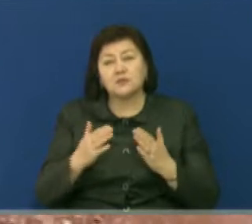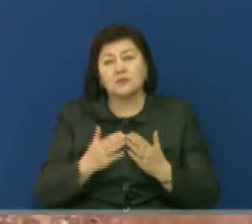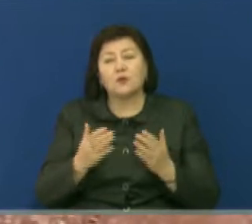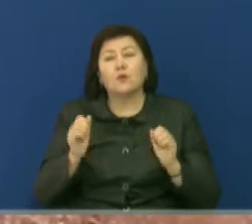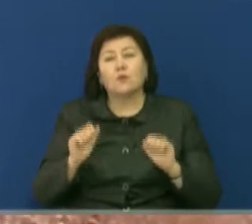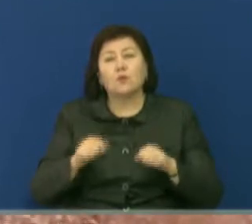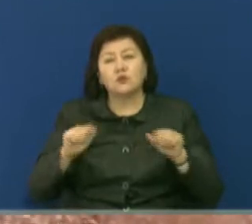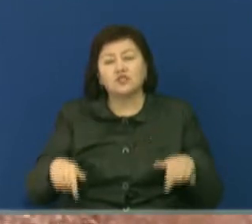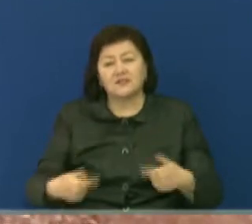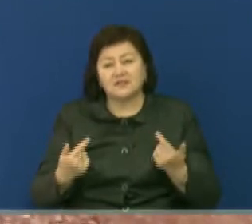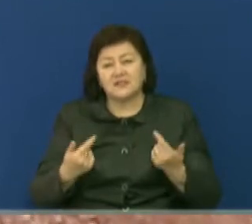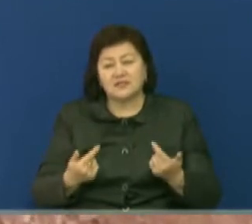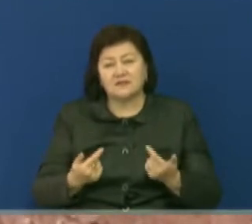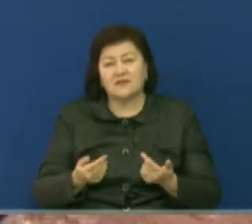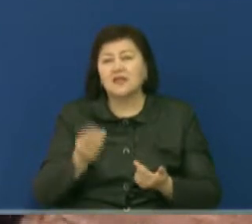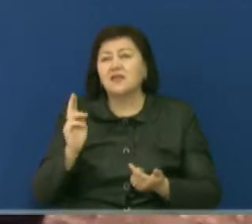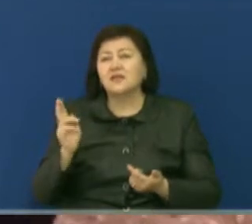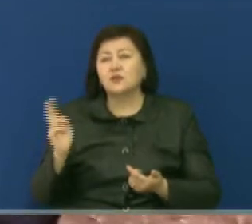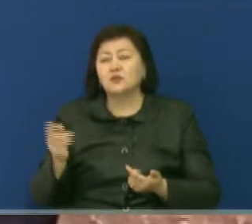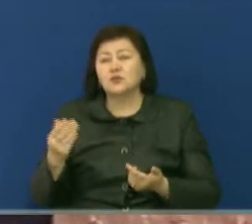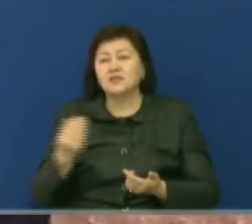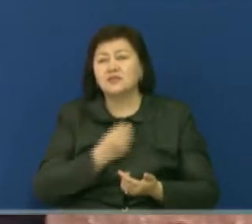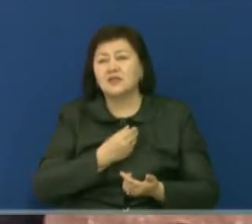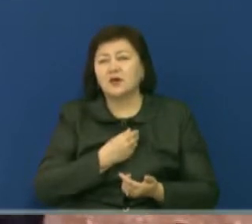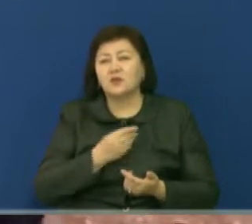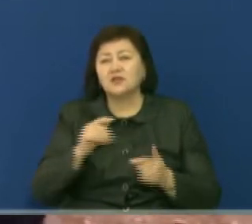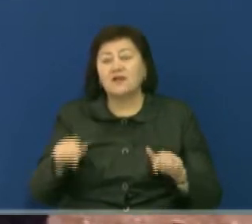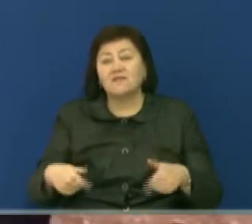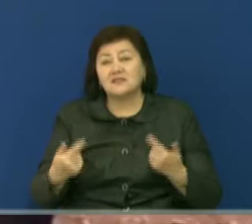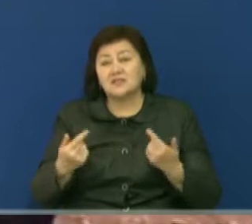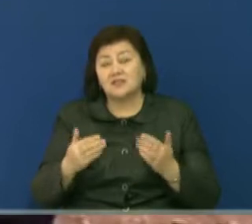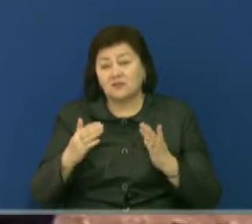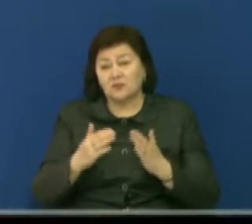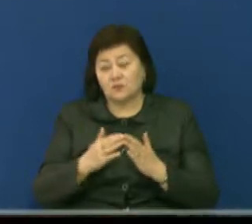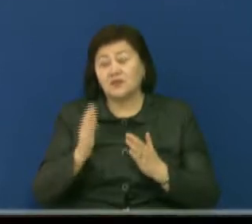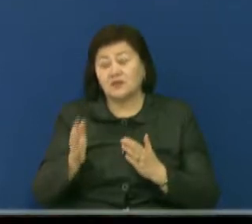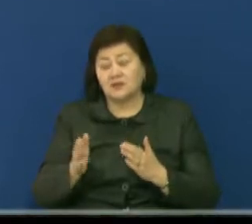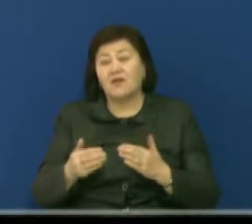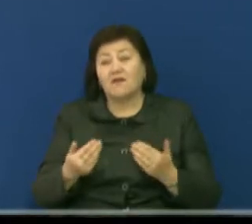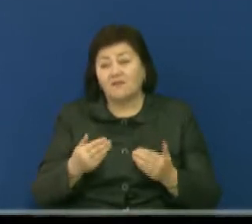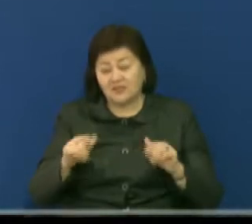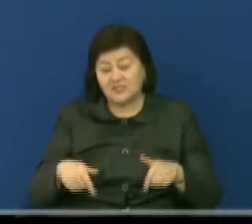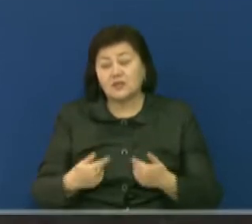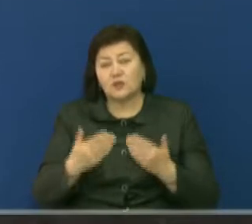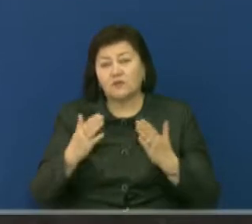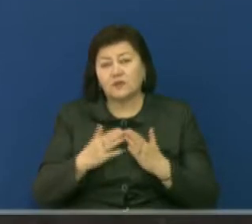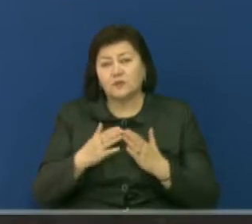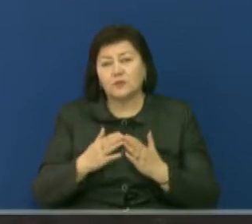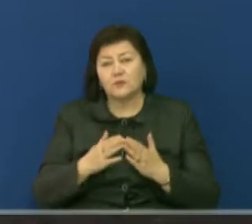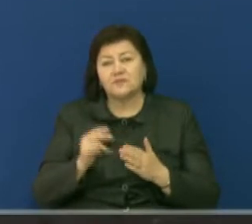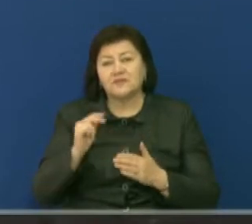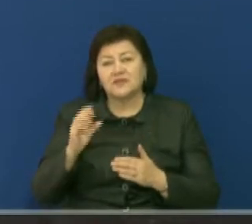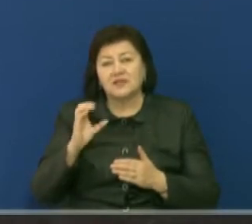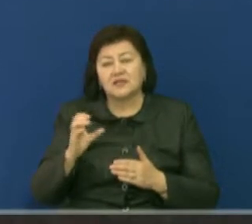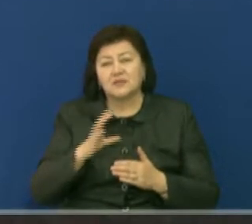можно восстановить. Если кто-то захочет, чтобы был восстановлен дом, мы его восстановим. В связи с чрезвычайной ситуацией была